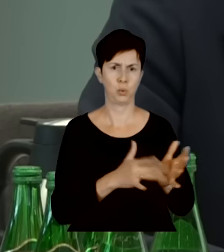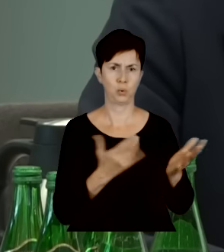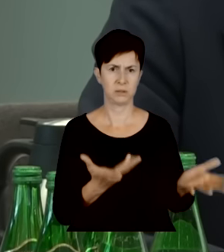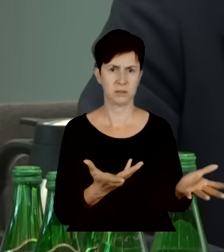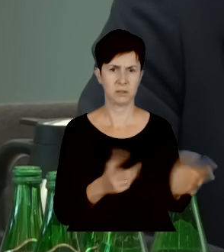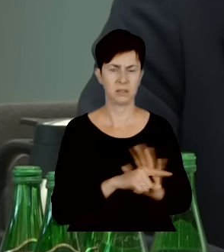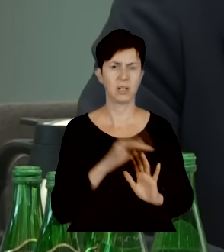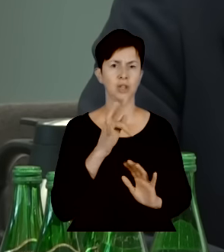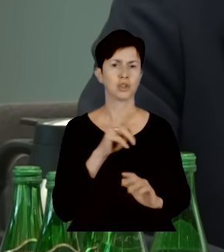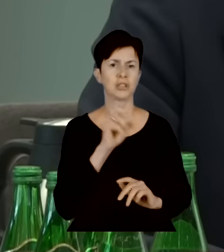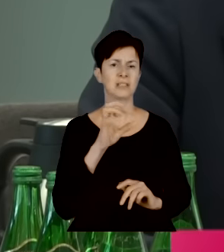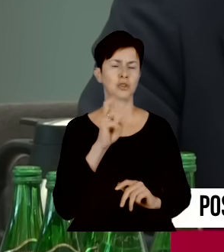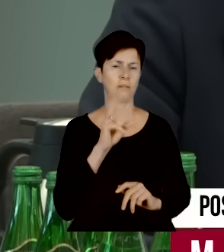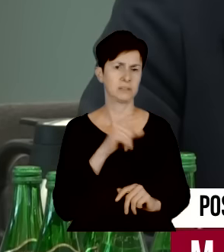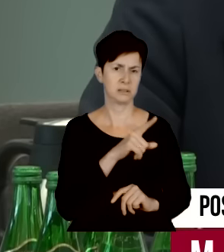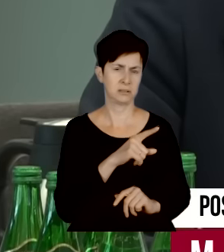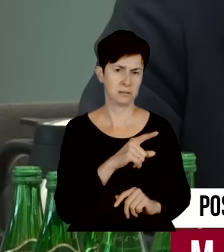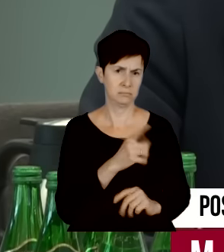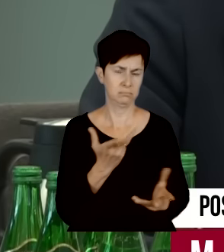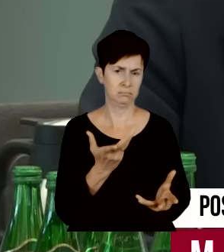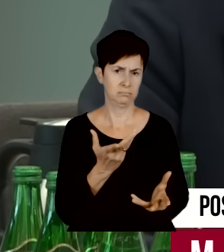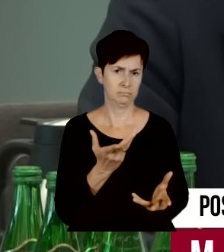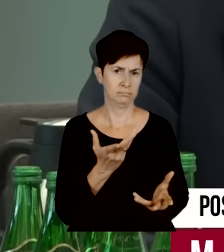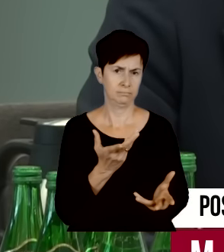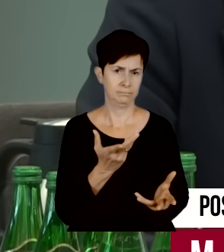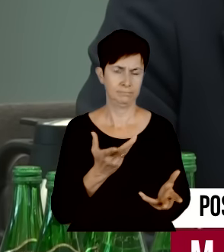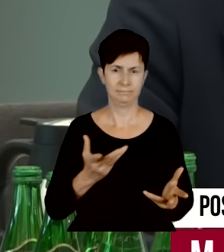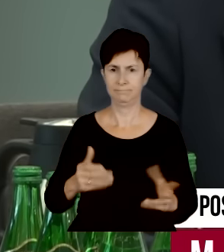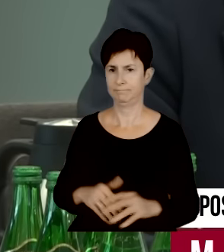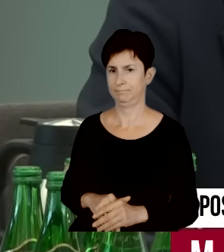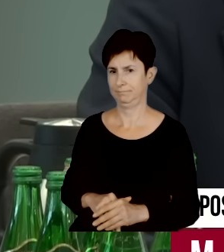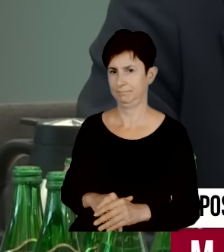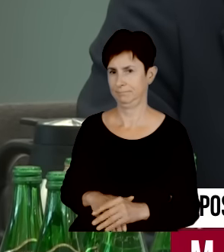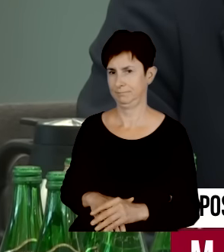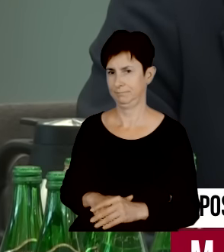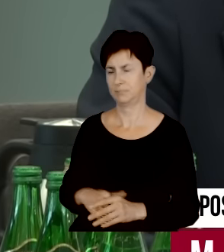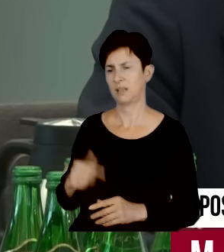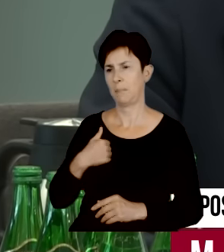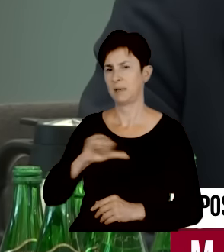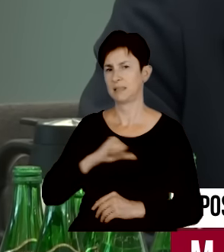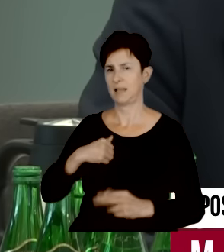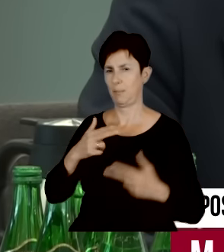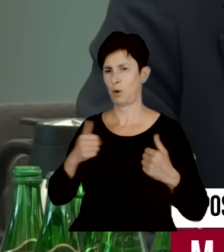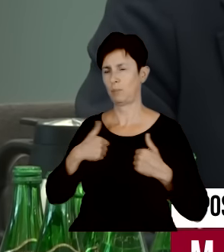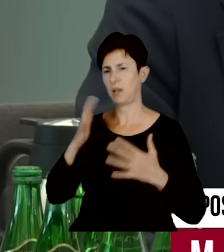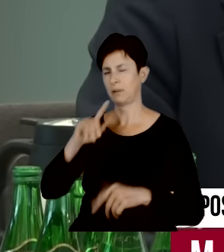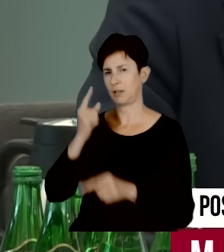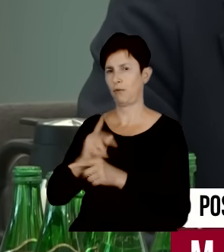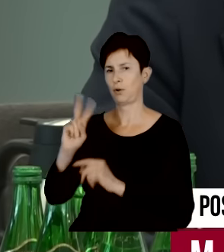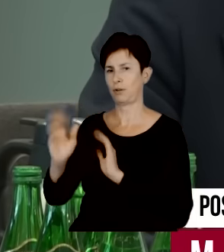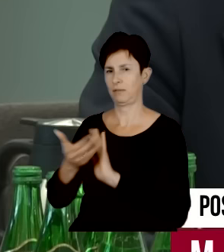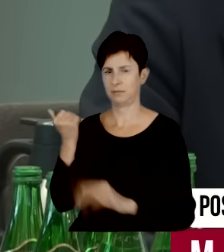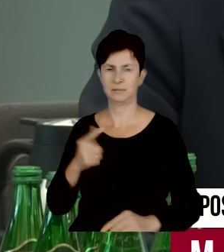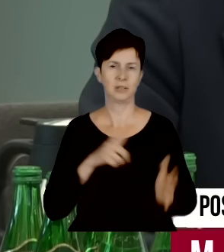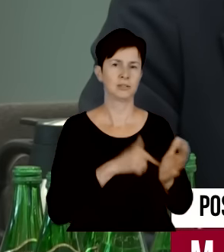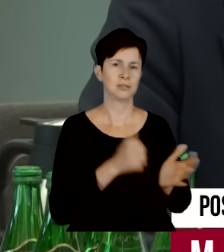zaj się ZG może będzie pan pozwalał że będziemy decydowali kogo będziemy wzywali Familiada